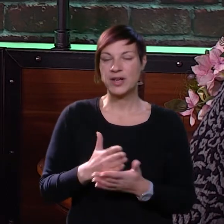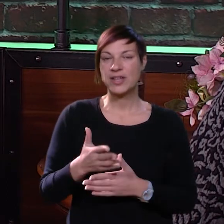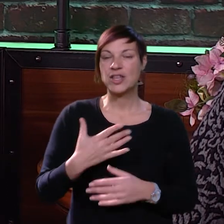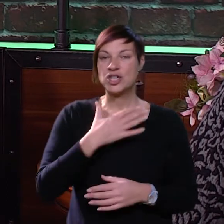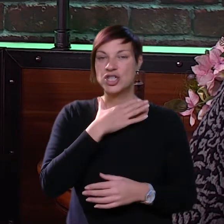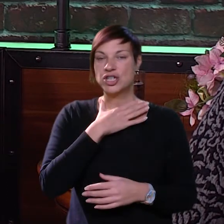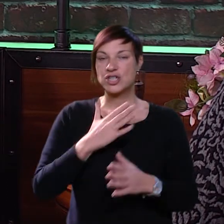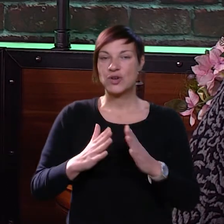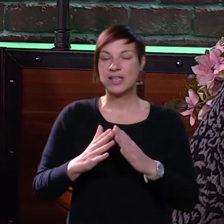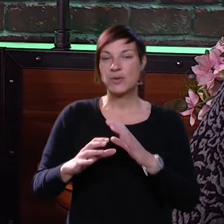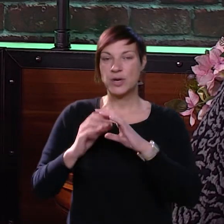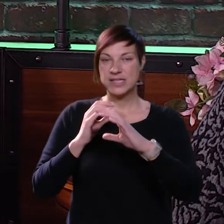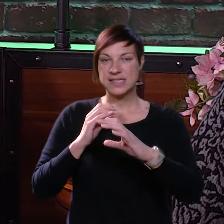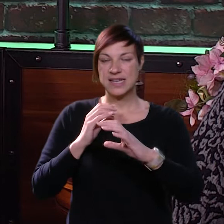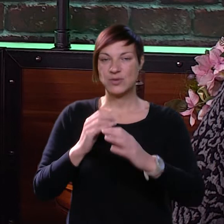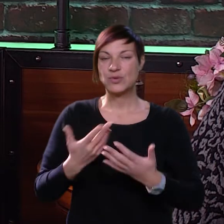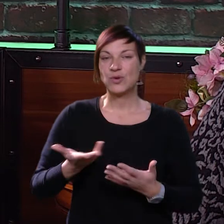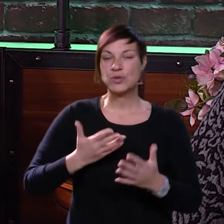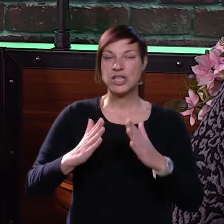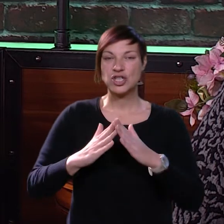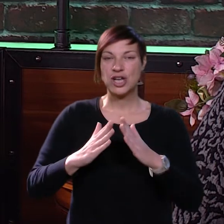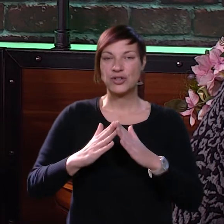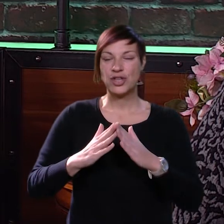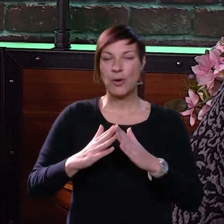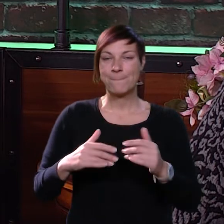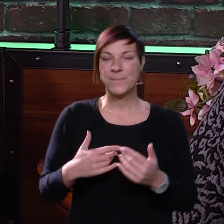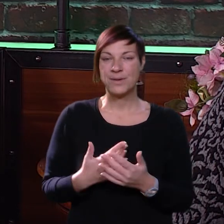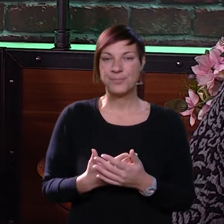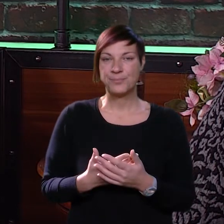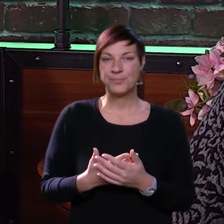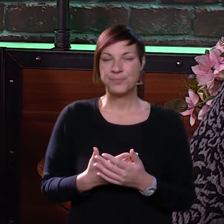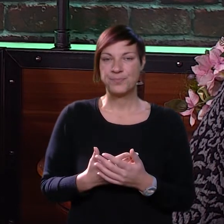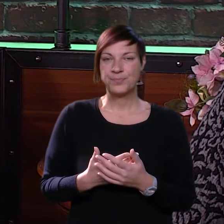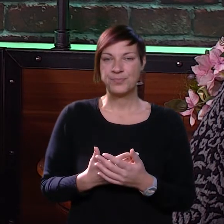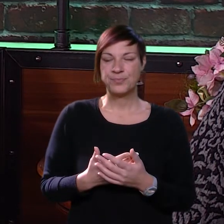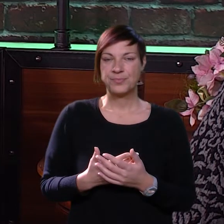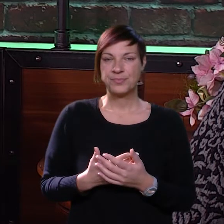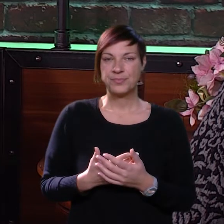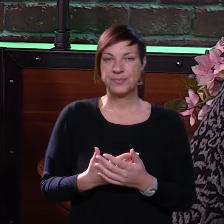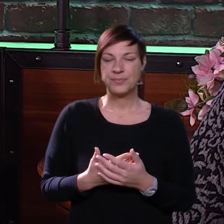on je došao iz škole, ukrcao se na autobus, došao je kući.